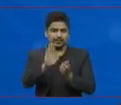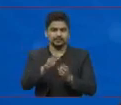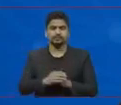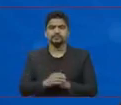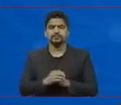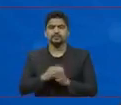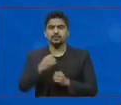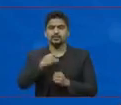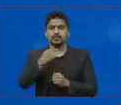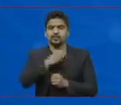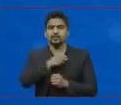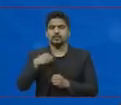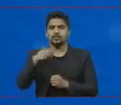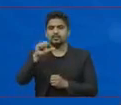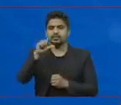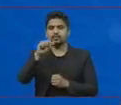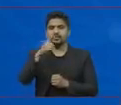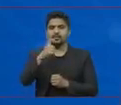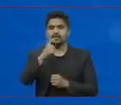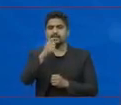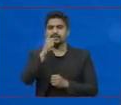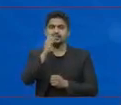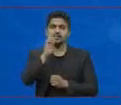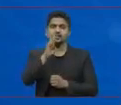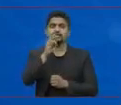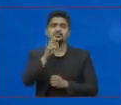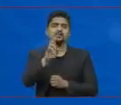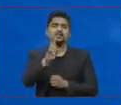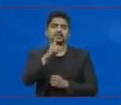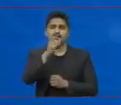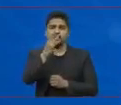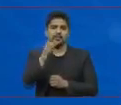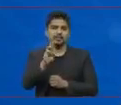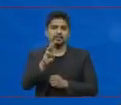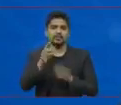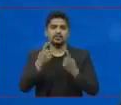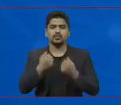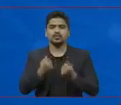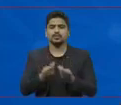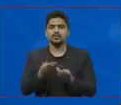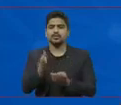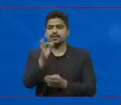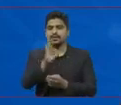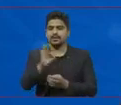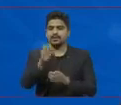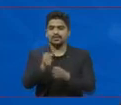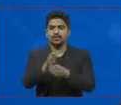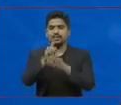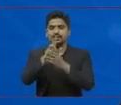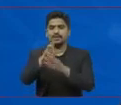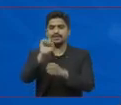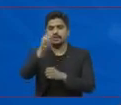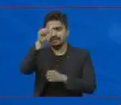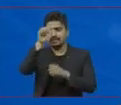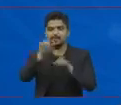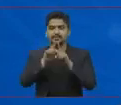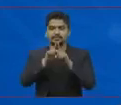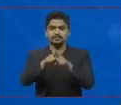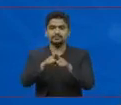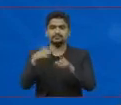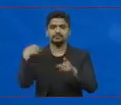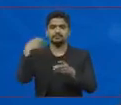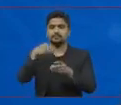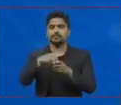छ। म प्राध्यापक डाक्टर जागेश्वर गौतम, स्वास्थ्य तथा जनसङ्ख्या मन्त्रालय। कोभिड-19 को राष्ट्रिय अद्यावधिक